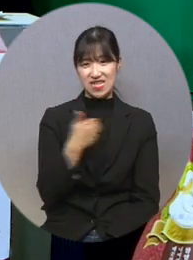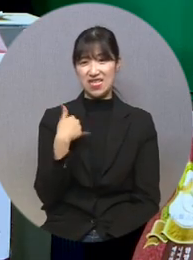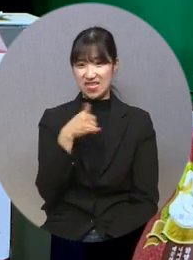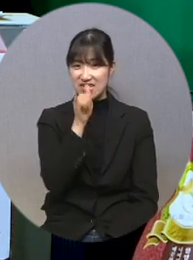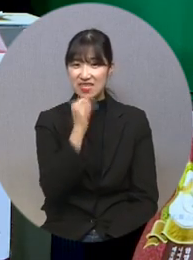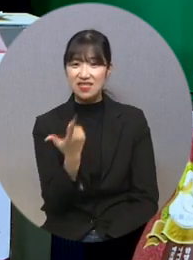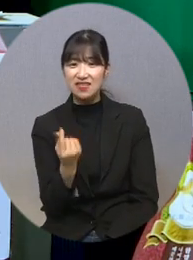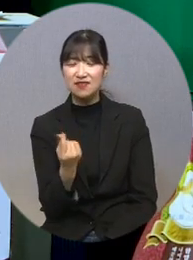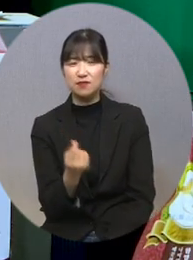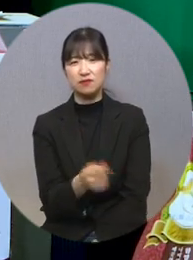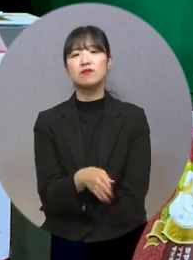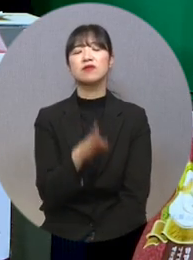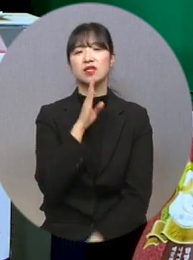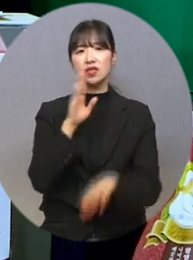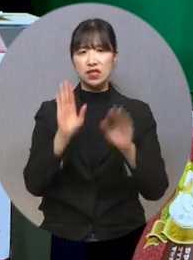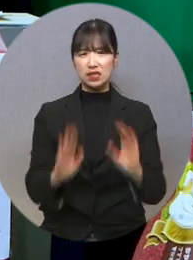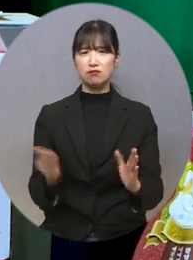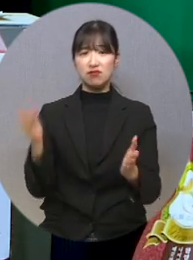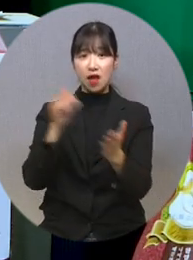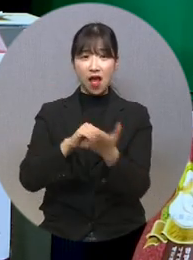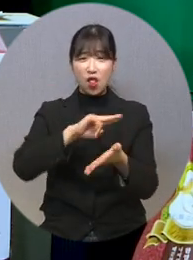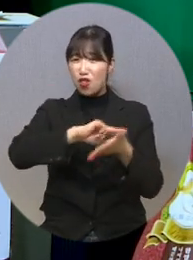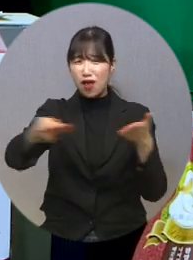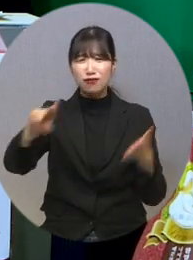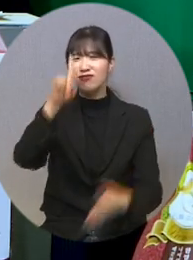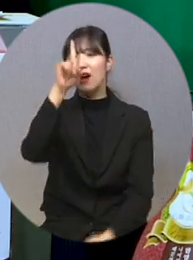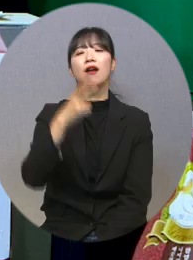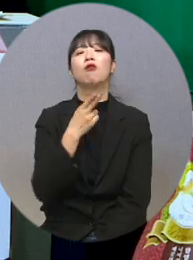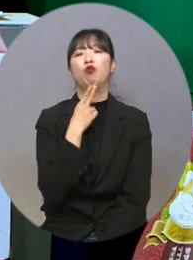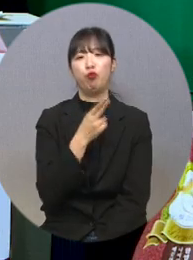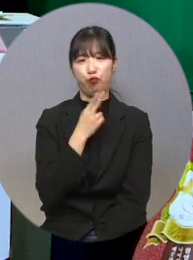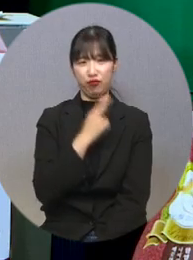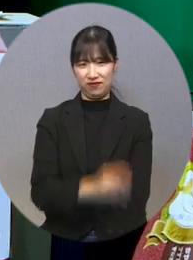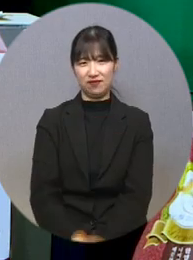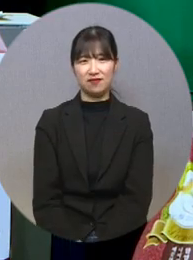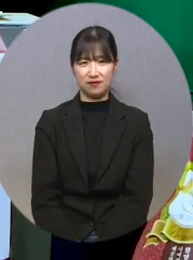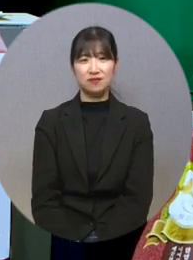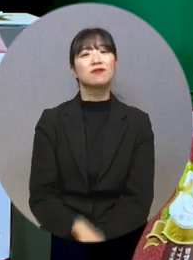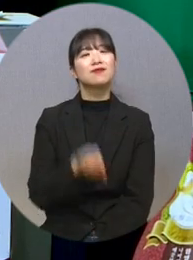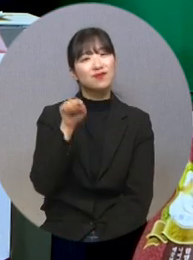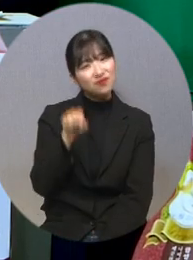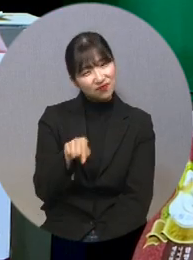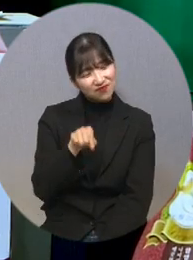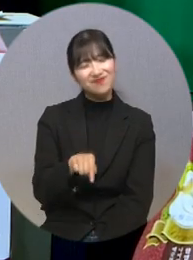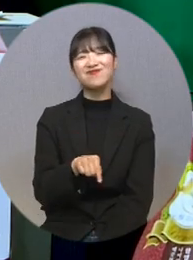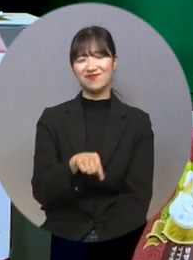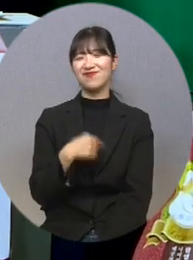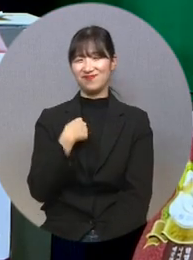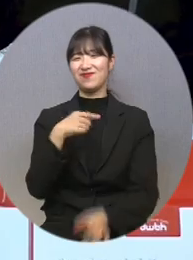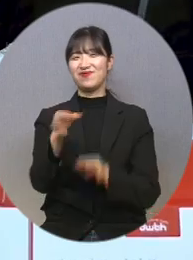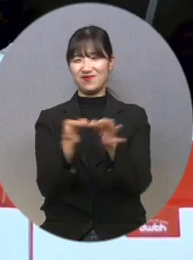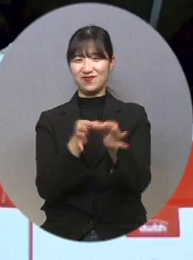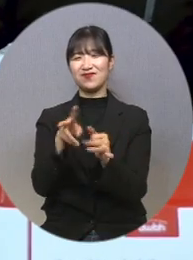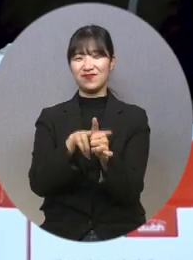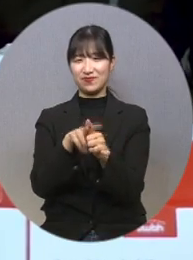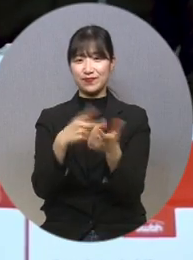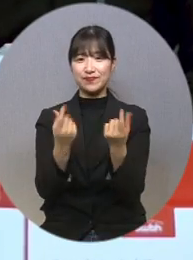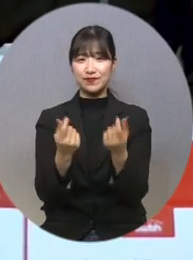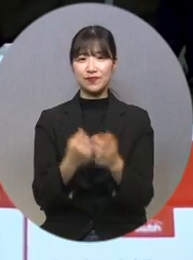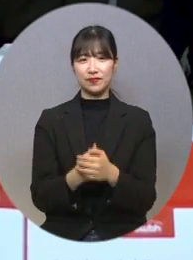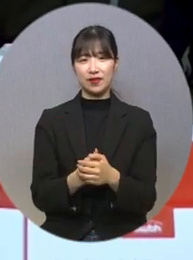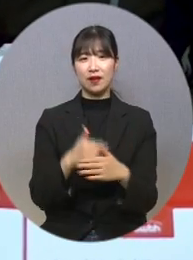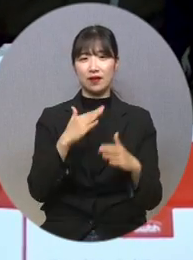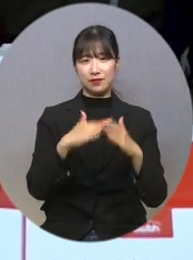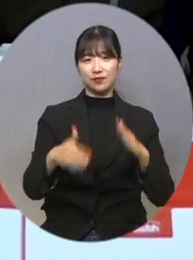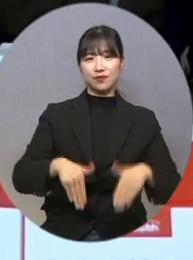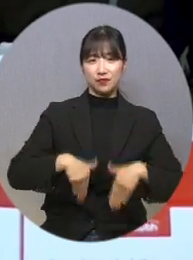야. 지금까지 퇴출되신 농가 아무도 없어요. 이게 바로 남도장터입니다. 자, 저희가요